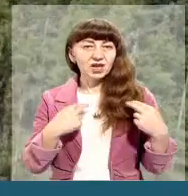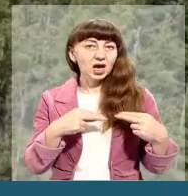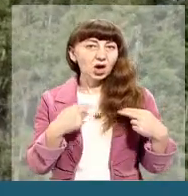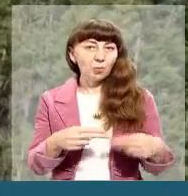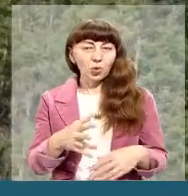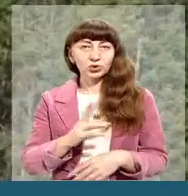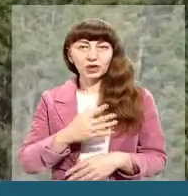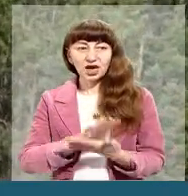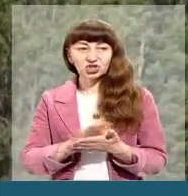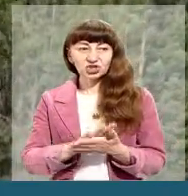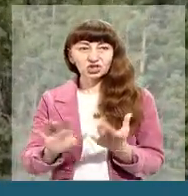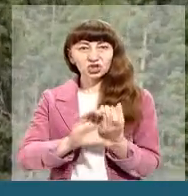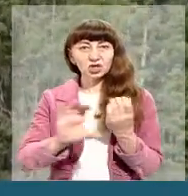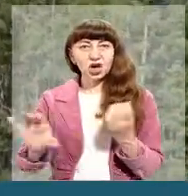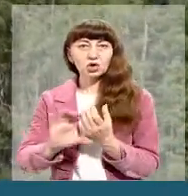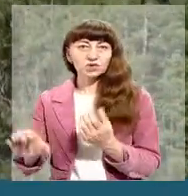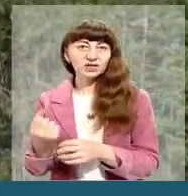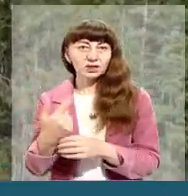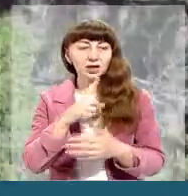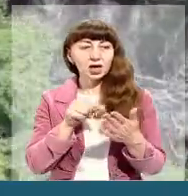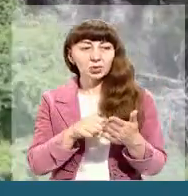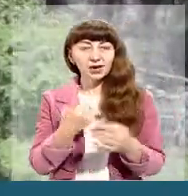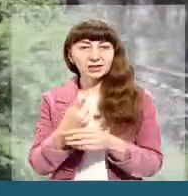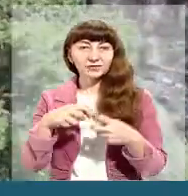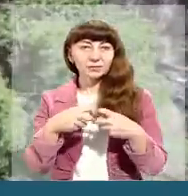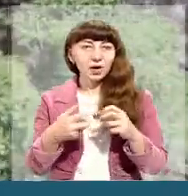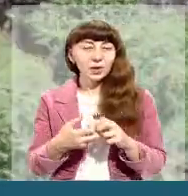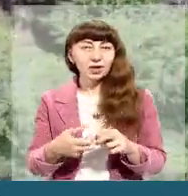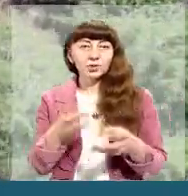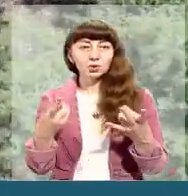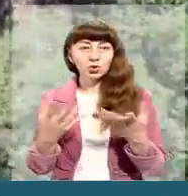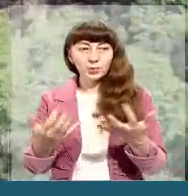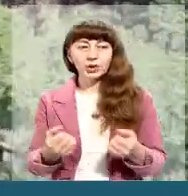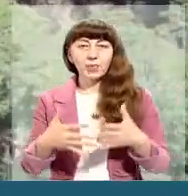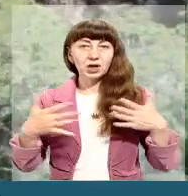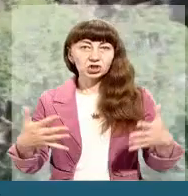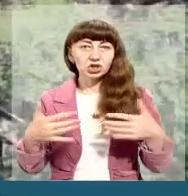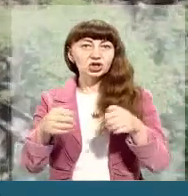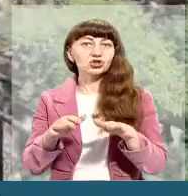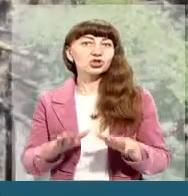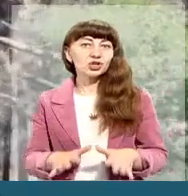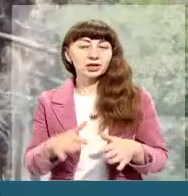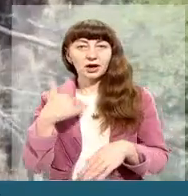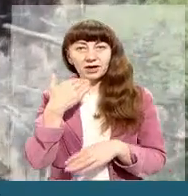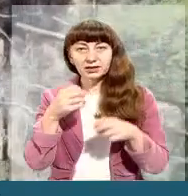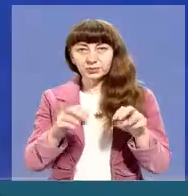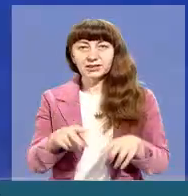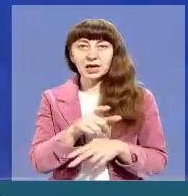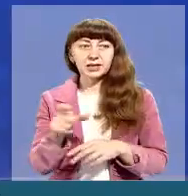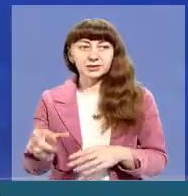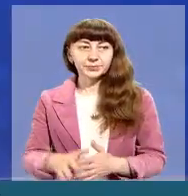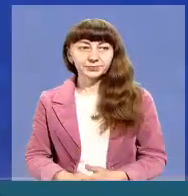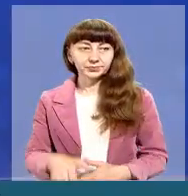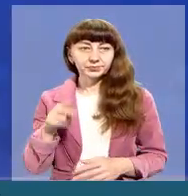очистных сооружений в ряде городов региона. По этим и другим вопросам нужно принимать комплексные меры, заявляют специалисты.